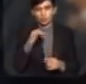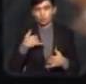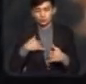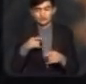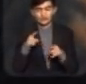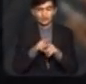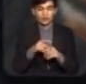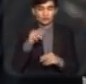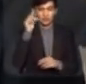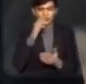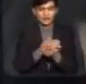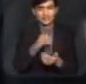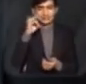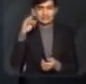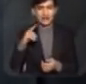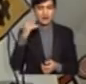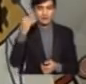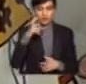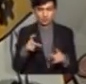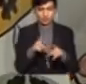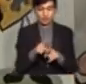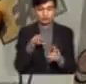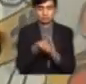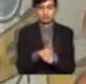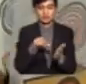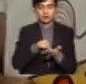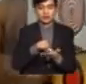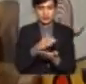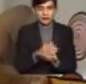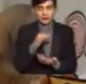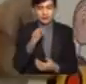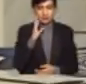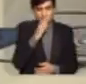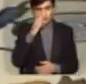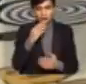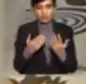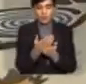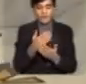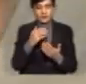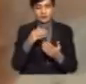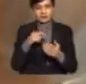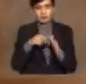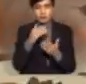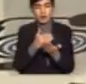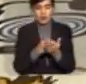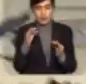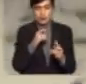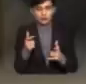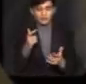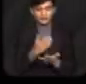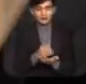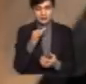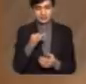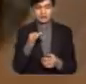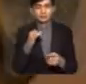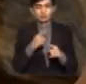израиля 30 специалистов уже занимаются с детьми и их родителями по новой пилотной программе за это есть и добавка к кладу